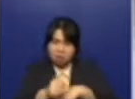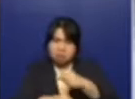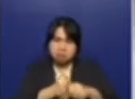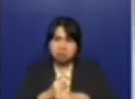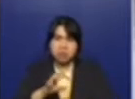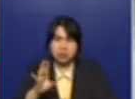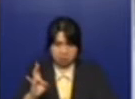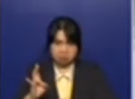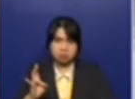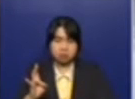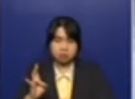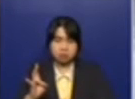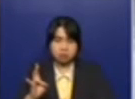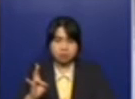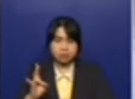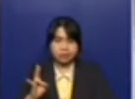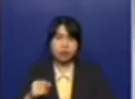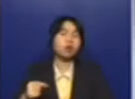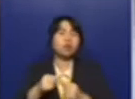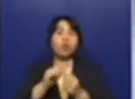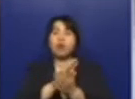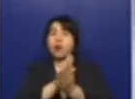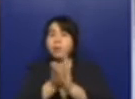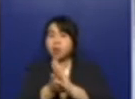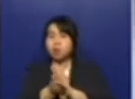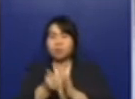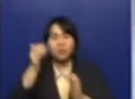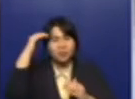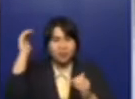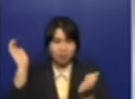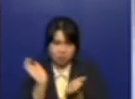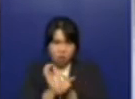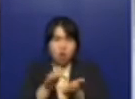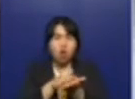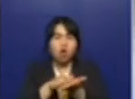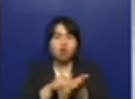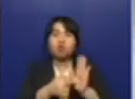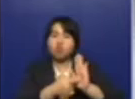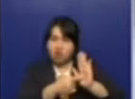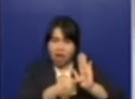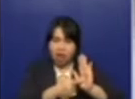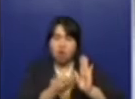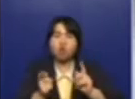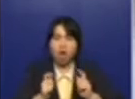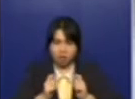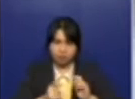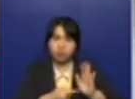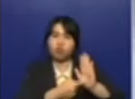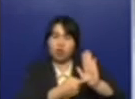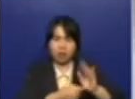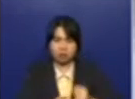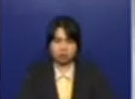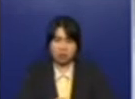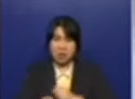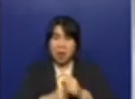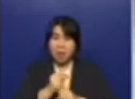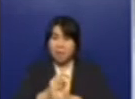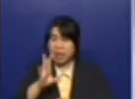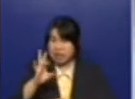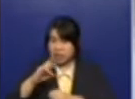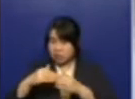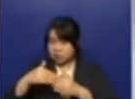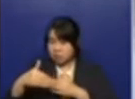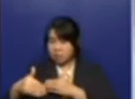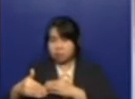านการปฏิรูปตำรวจผมขออนุญาตยกตัวอย่างวันนี้ทำมา7ปี